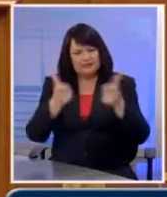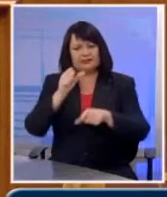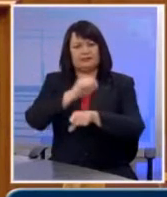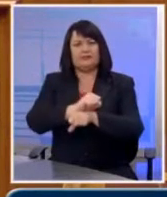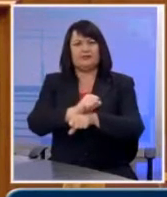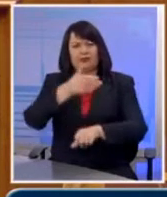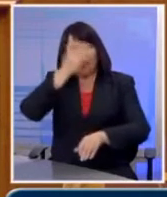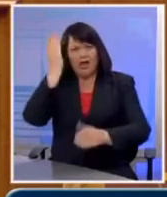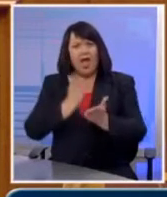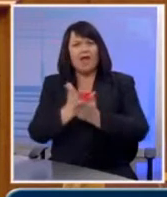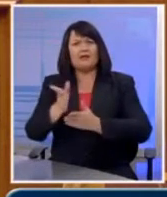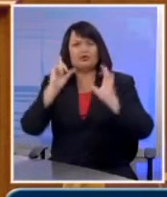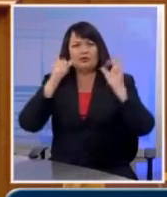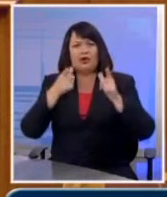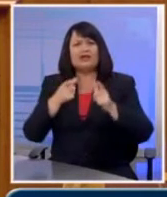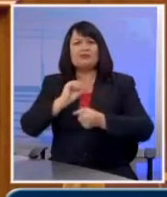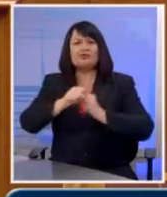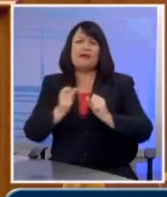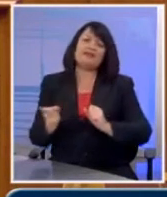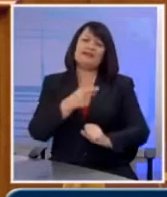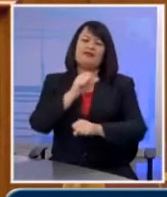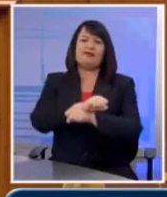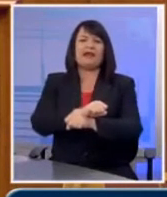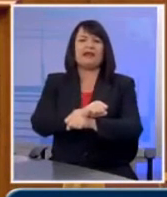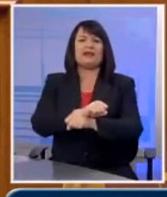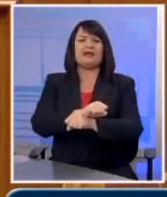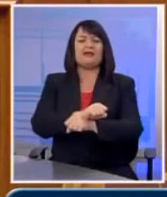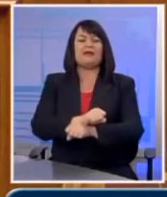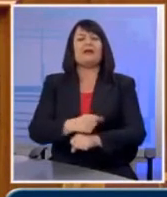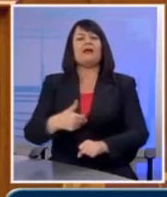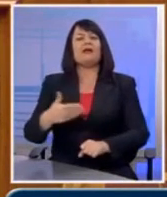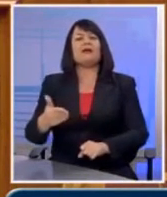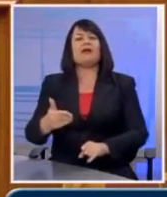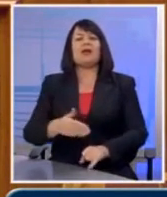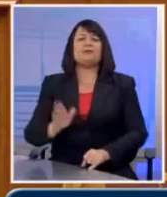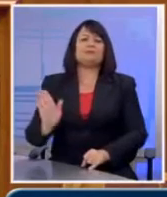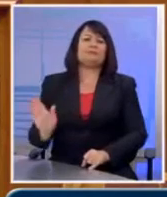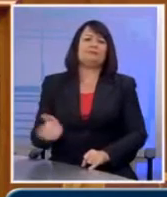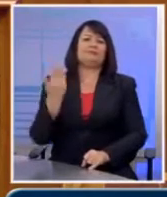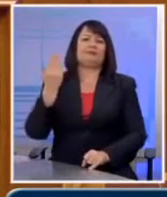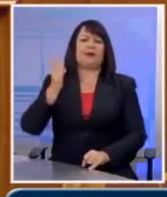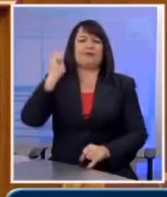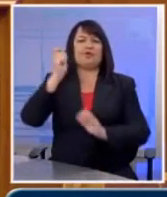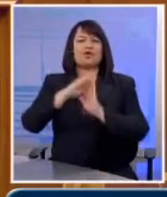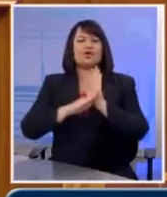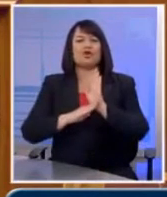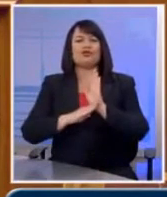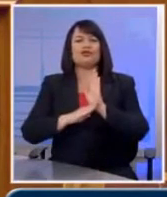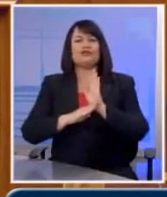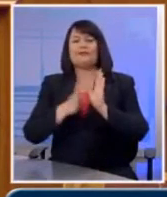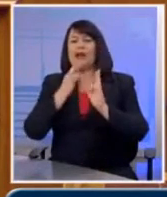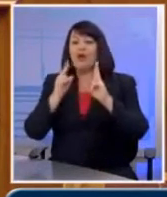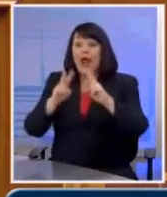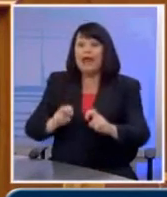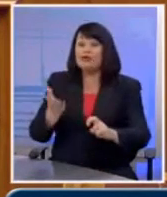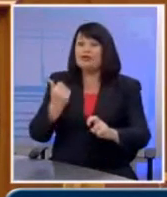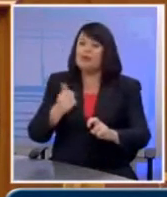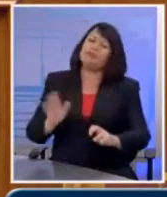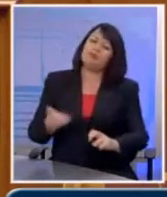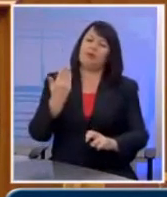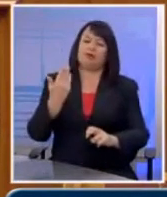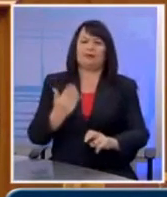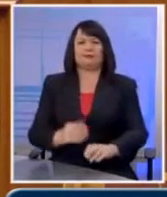αγωνιστή δημοκράτη, και τελικά κατάφερε να τον εξοβελήσει από το πολιτικό σύστημα της χώρας γιατί δεν τον έλεγχε.